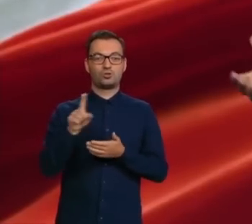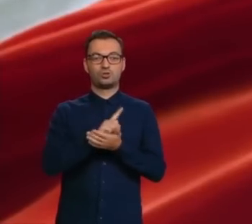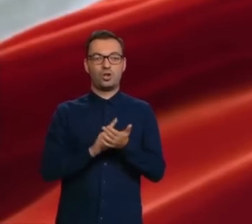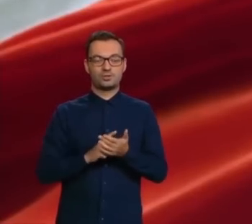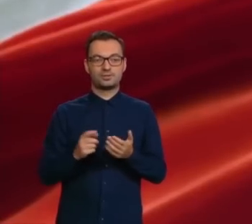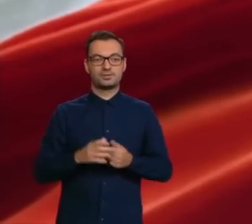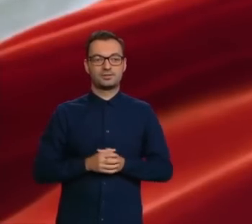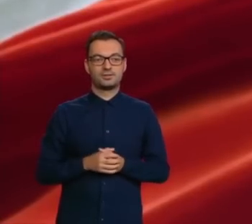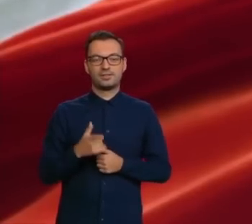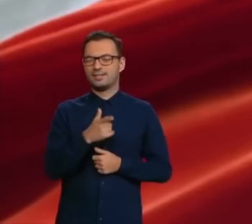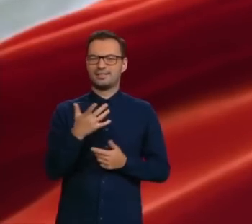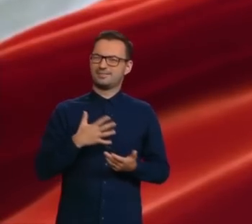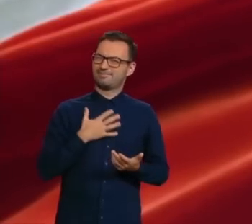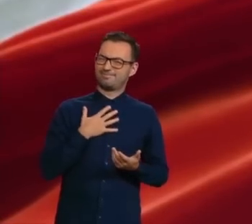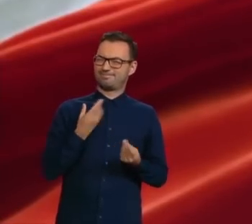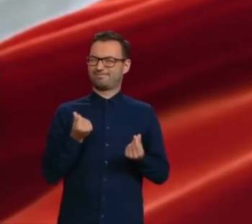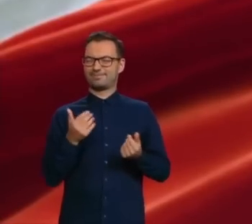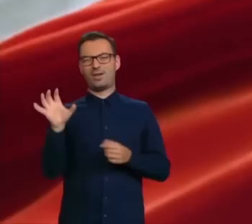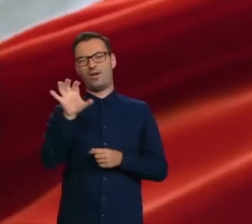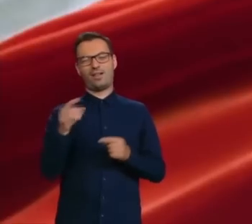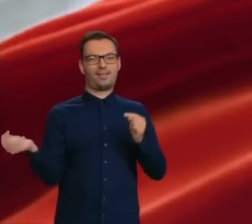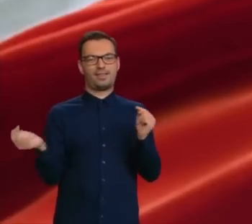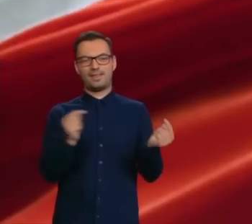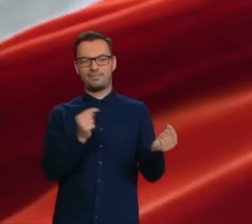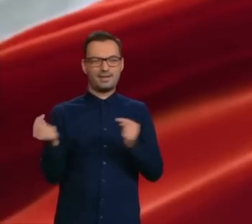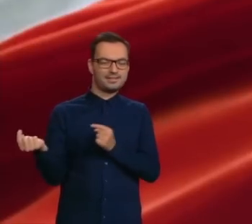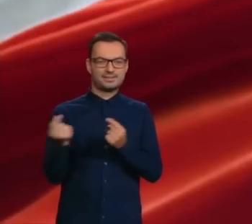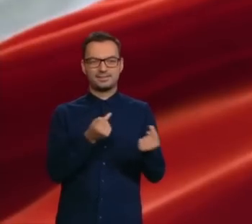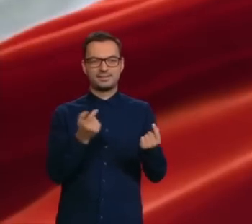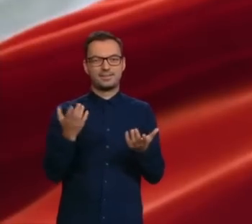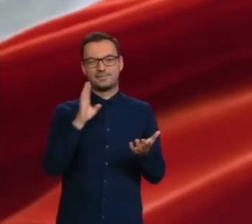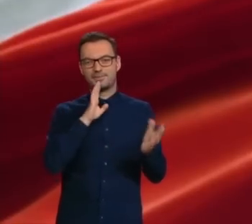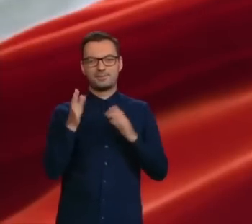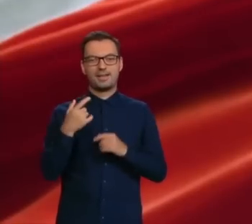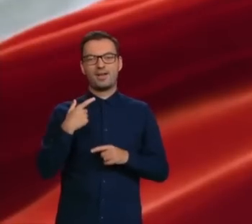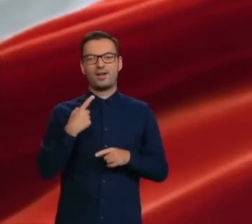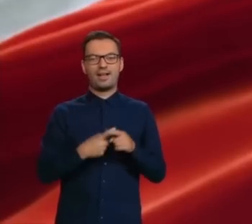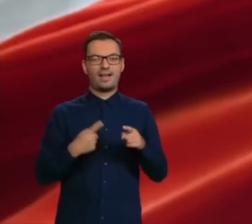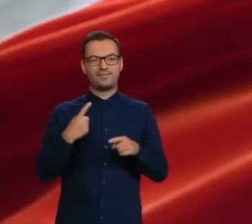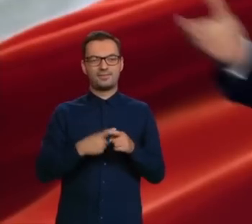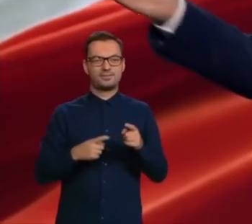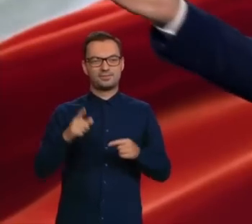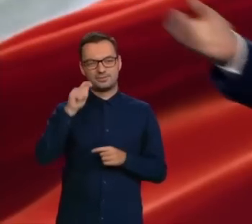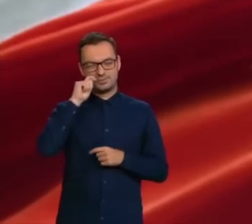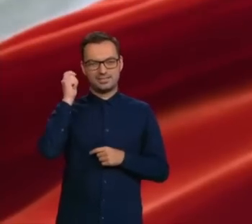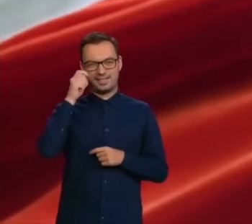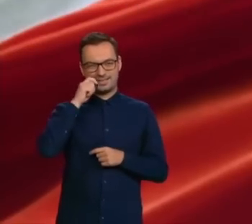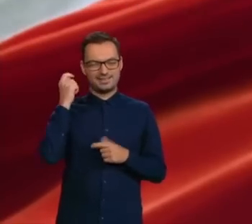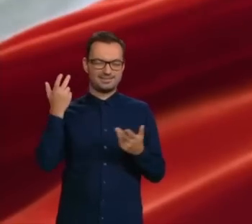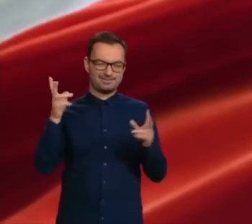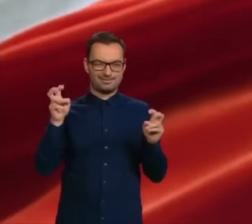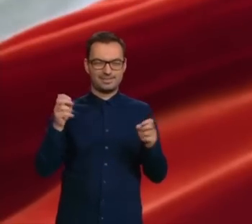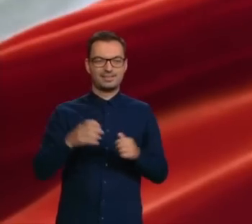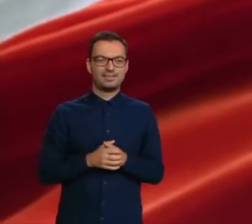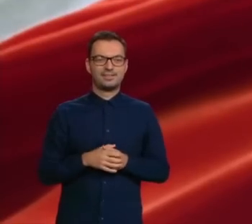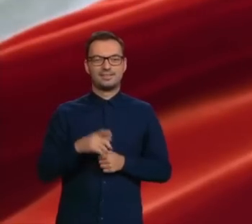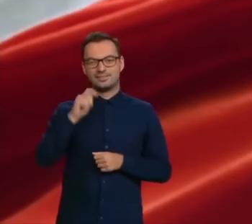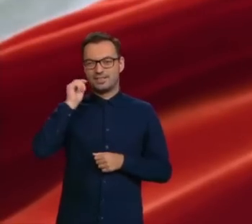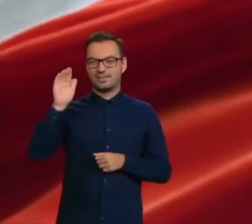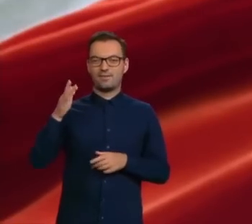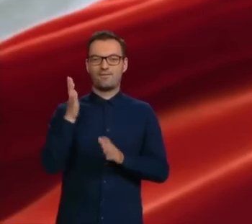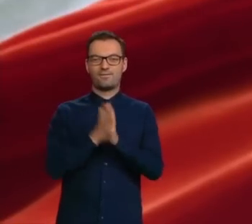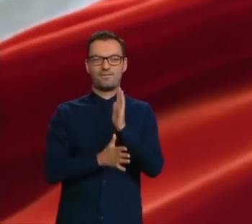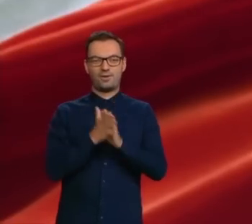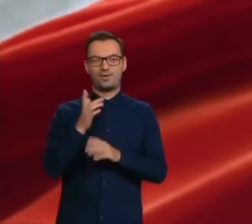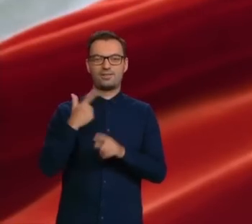państwo takiego wrażenia, jak oglądacie tę debatę, że to jest trochę tak jak w tym dowcipie o dziadku, któremu ktoś powiedział, dziadku, wojna